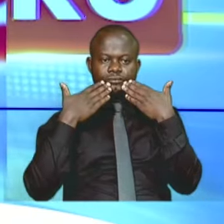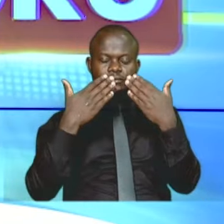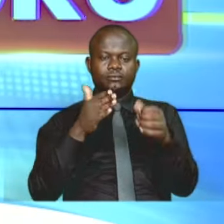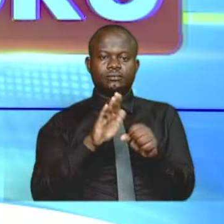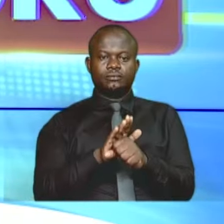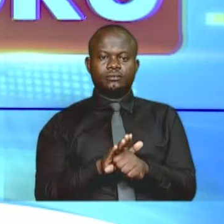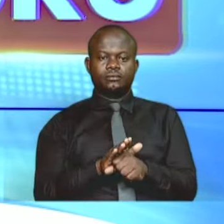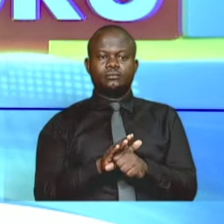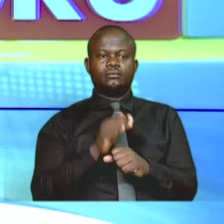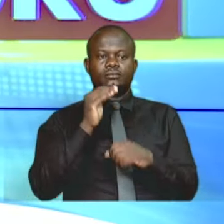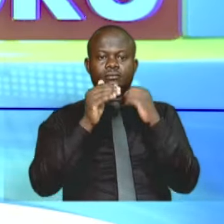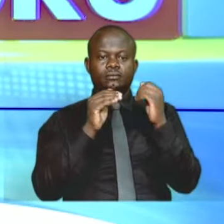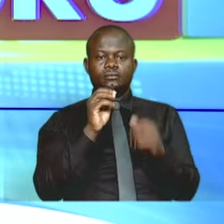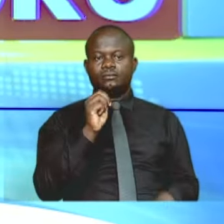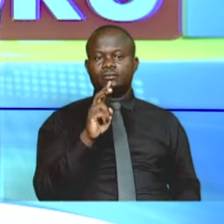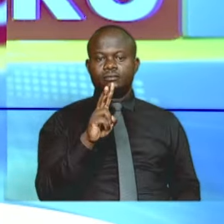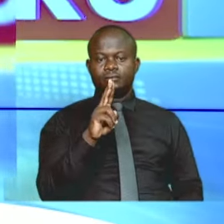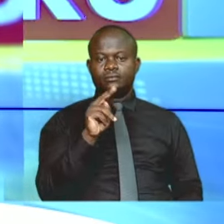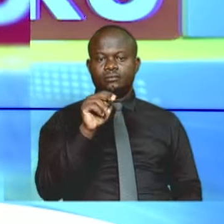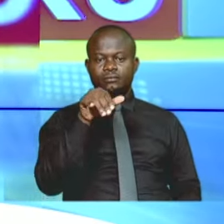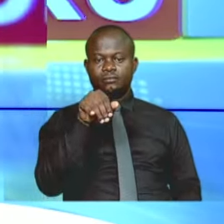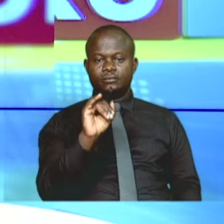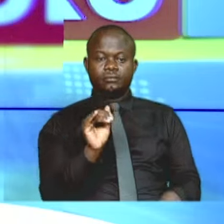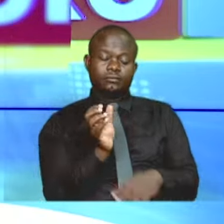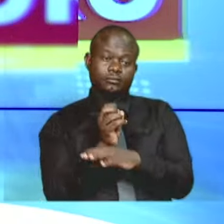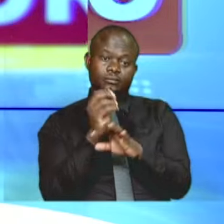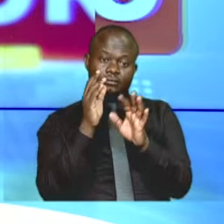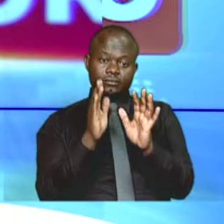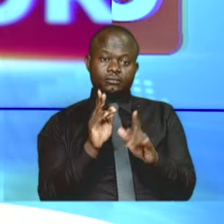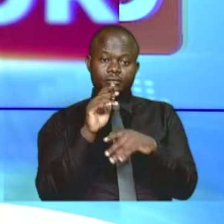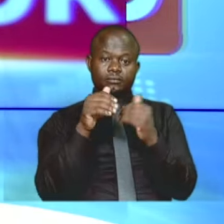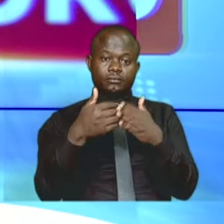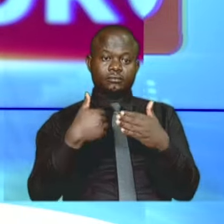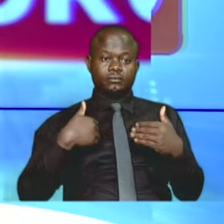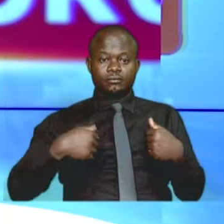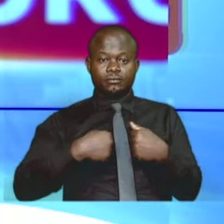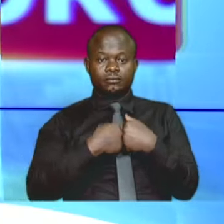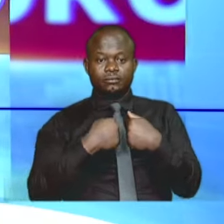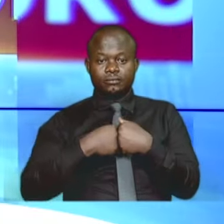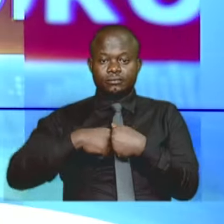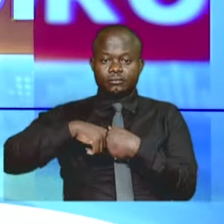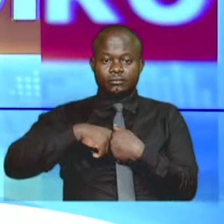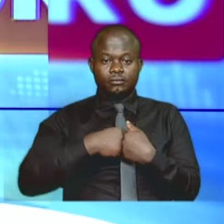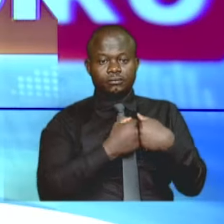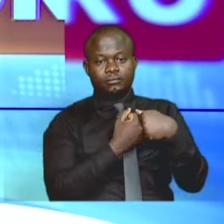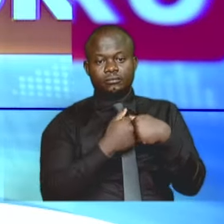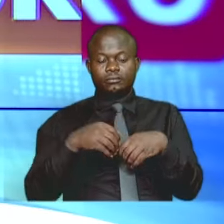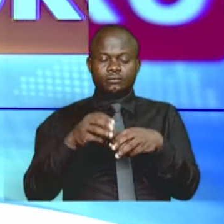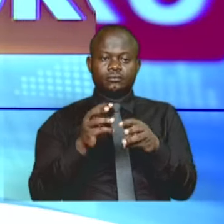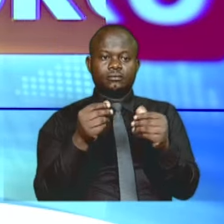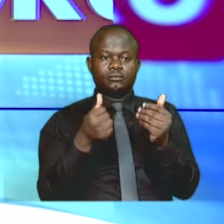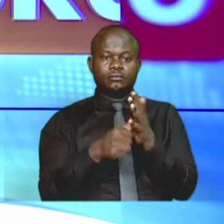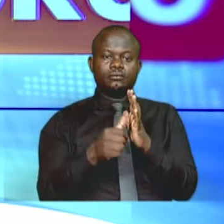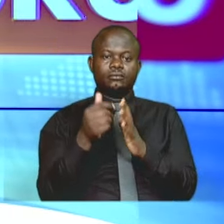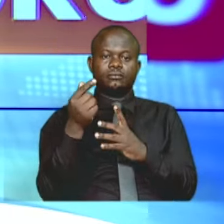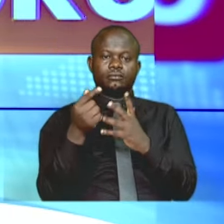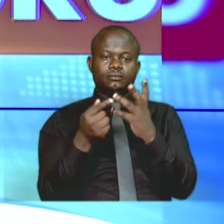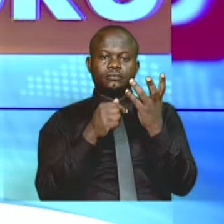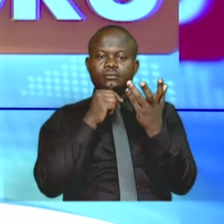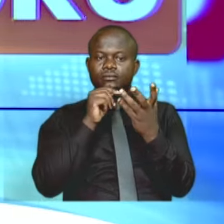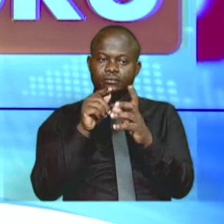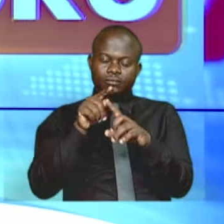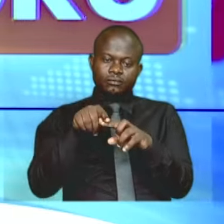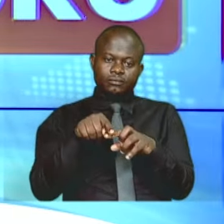rw'umuvunyi ruragira inama abaturage bagiranye amakimbirane kujya biyambaza uburyo bwo gukemura ibibazo